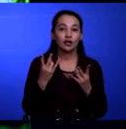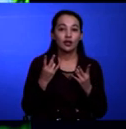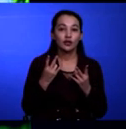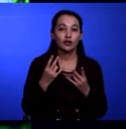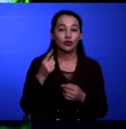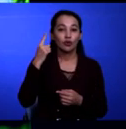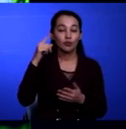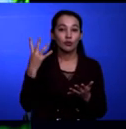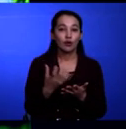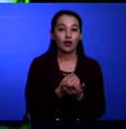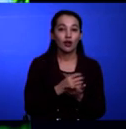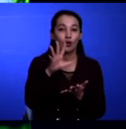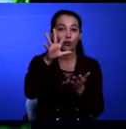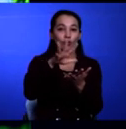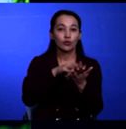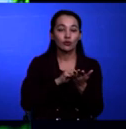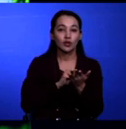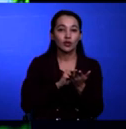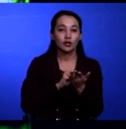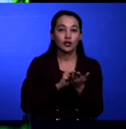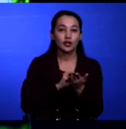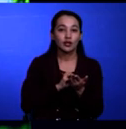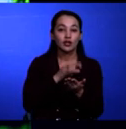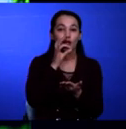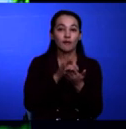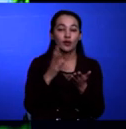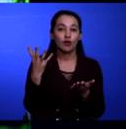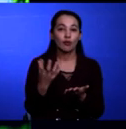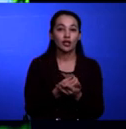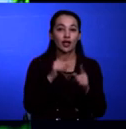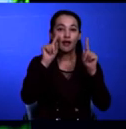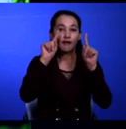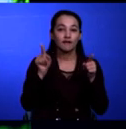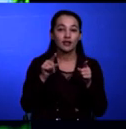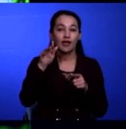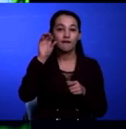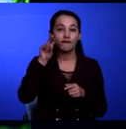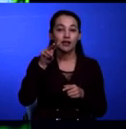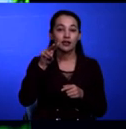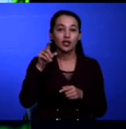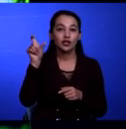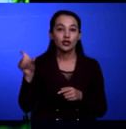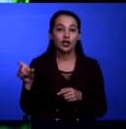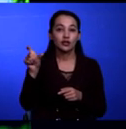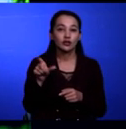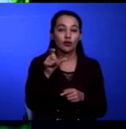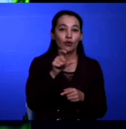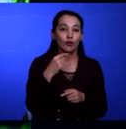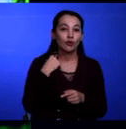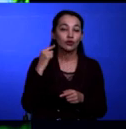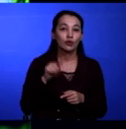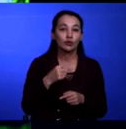topishmoqlarni ko'chiring. Javobini toping. Qafs ichida fe'lning shaxs sonini